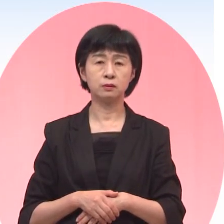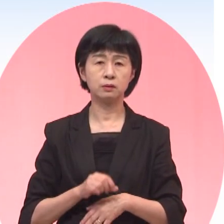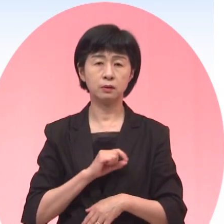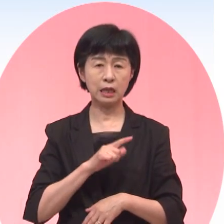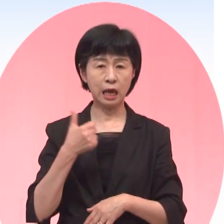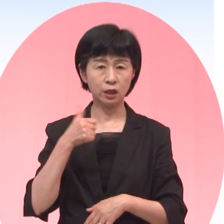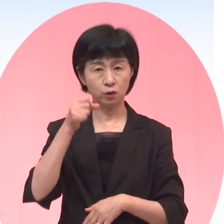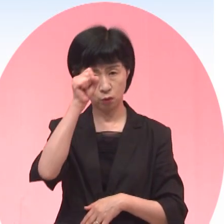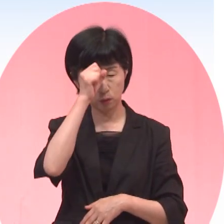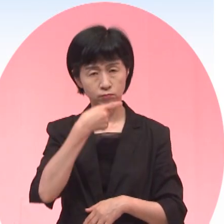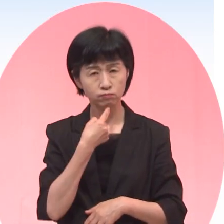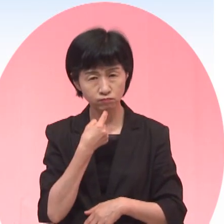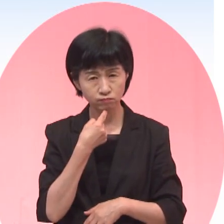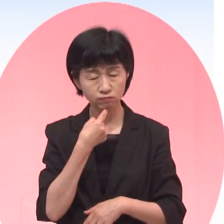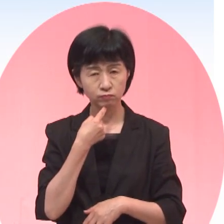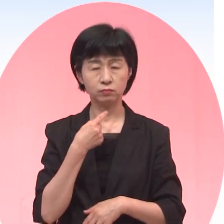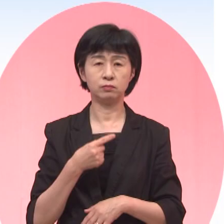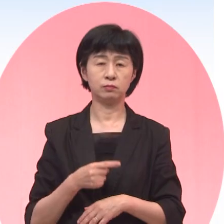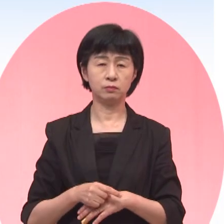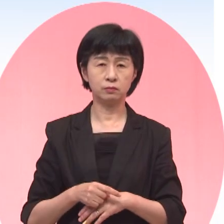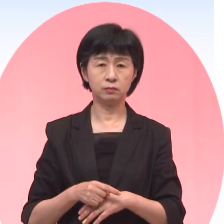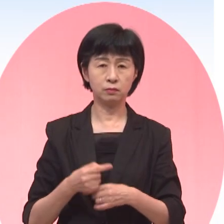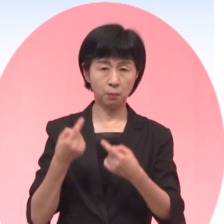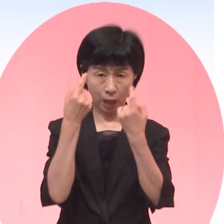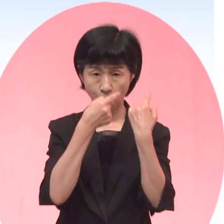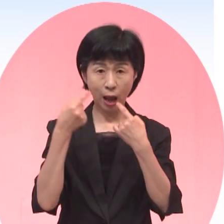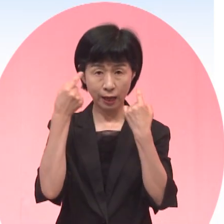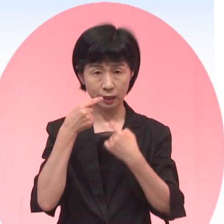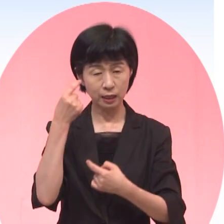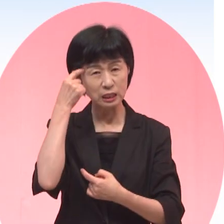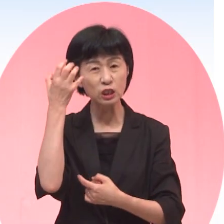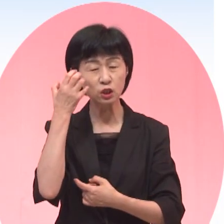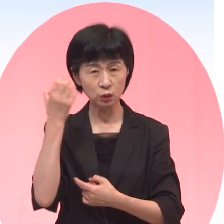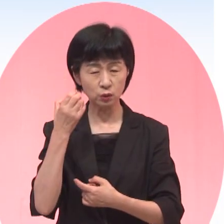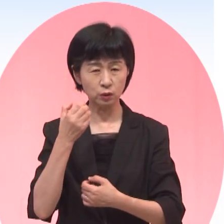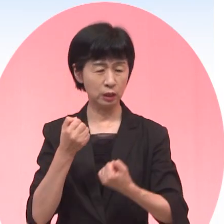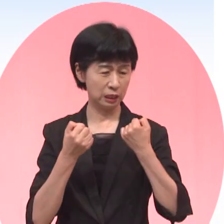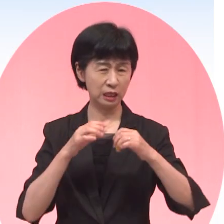熱中症を疑う症状、めまい、頭痛、